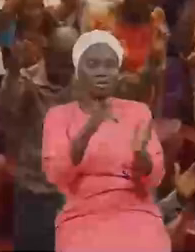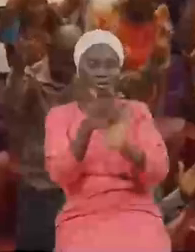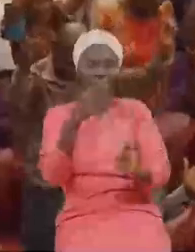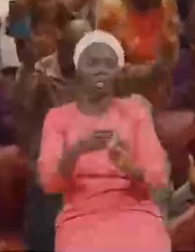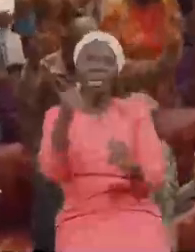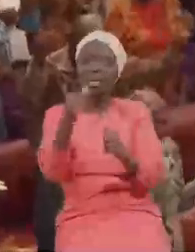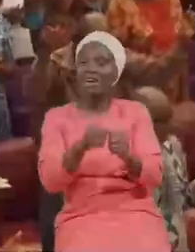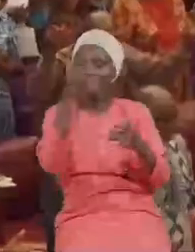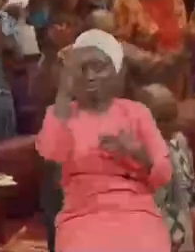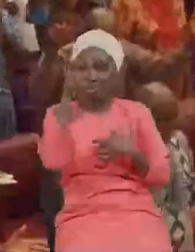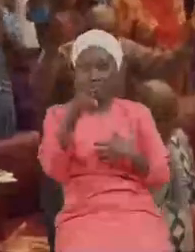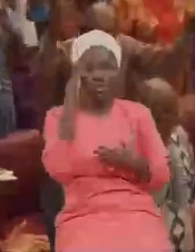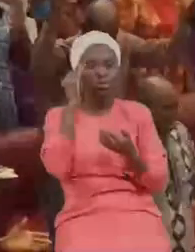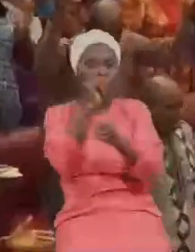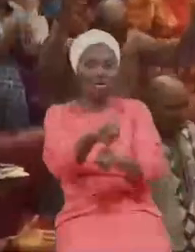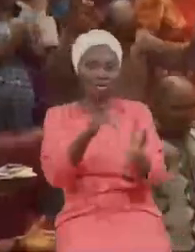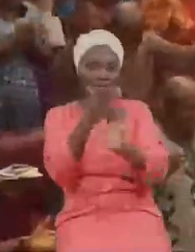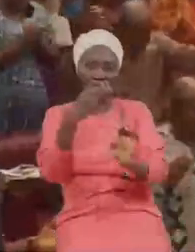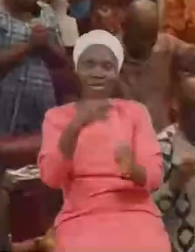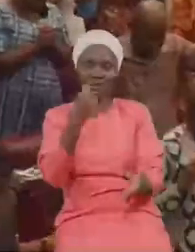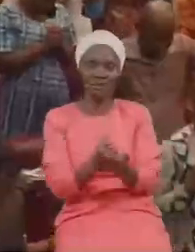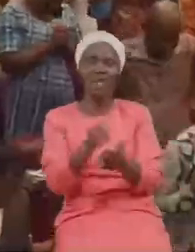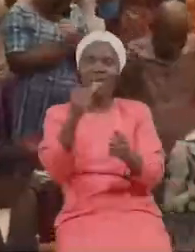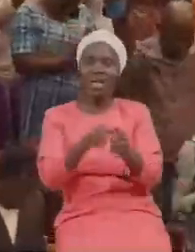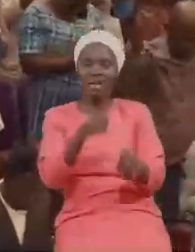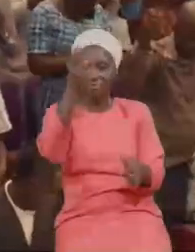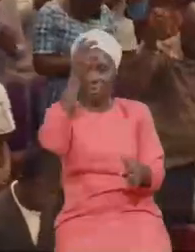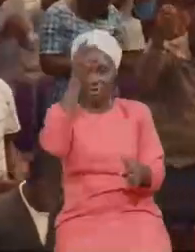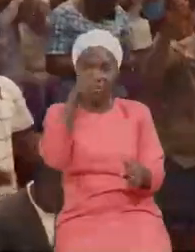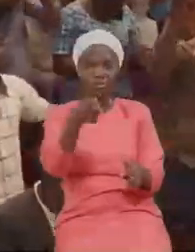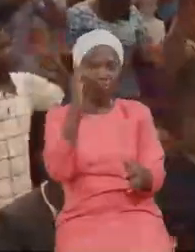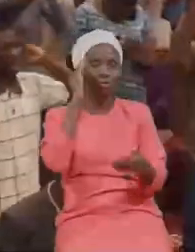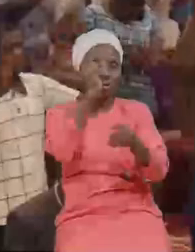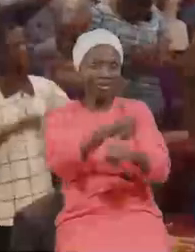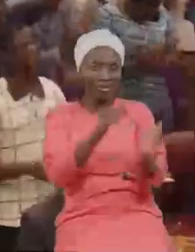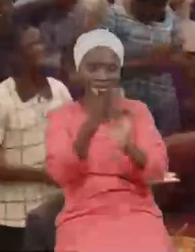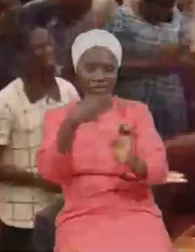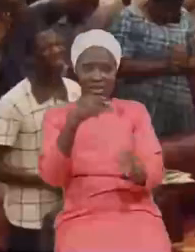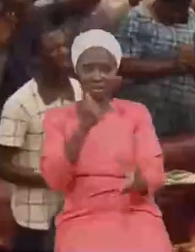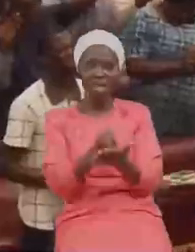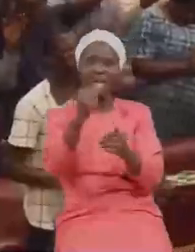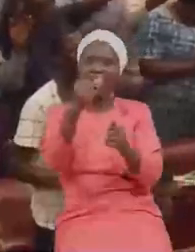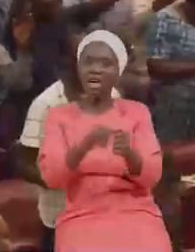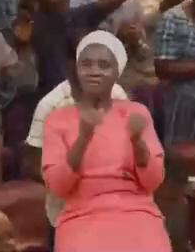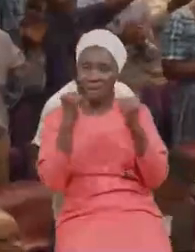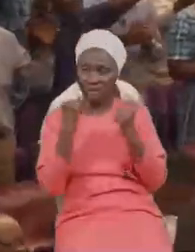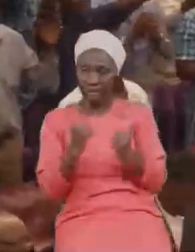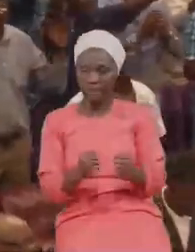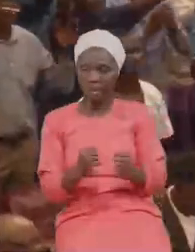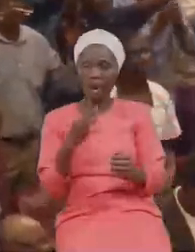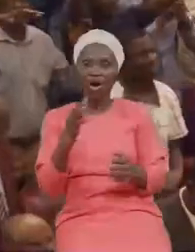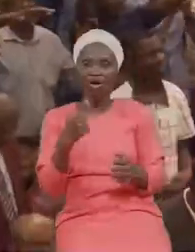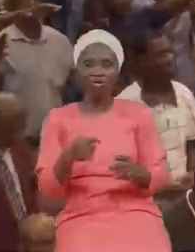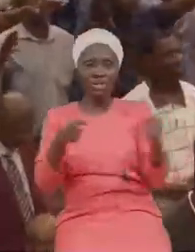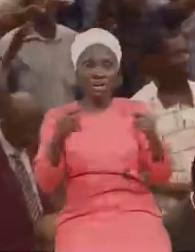maladie vous allez la vaincre tout démon vous allez le vaincre tout pouvoir de l'ennemi vous